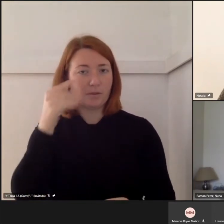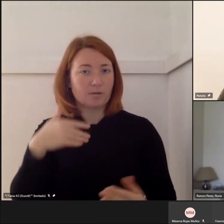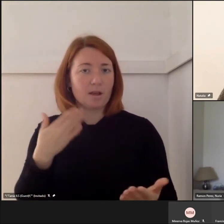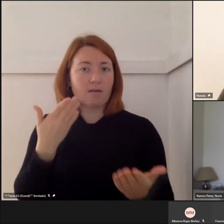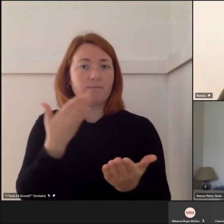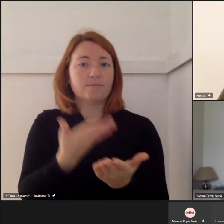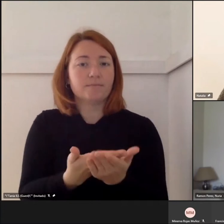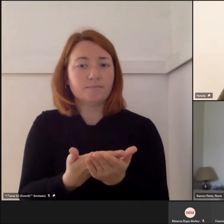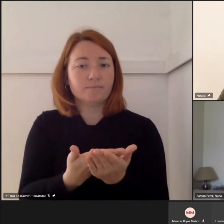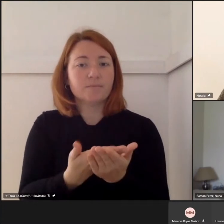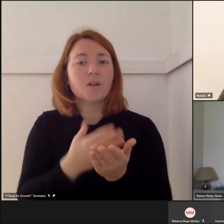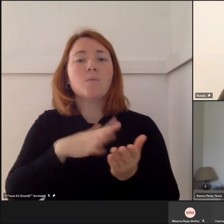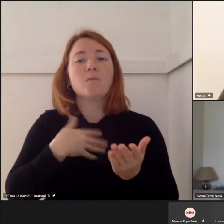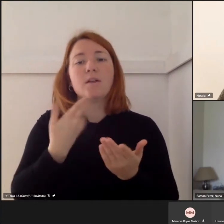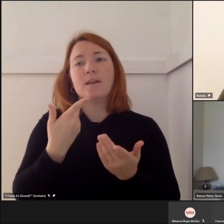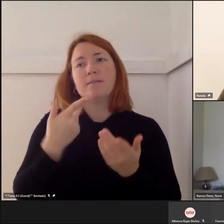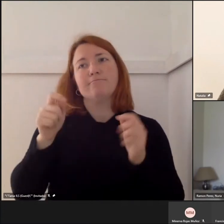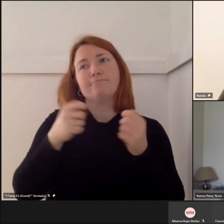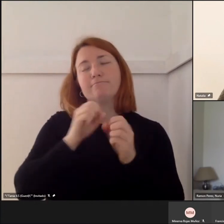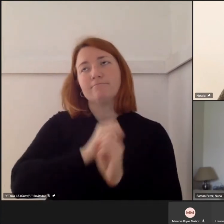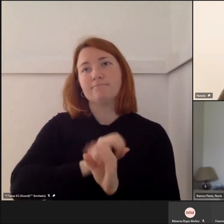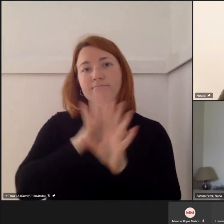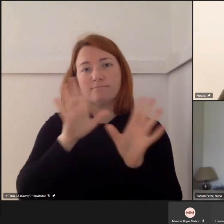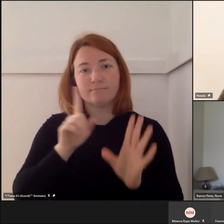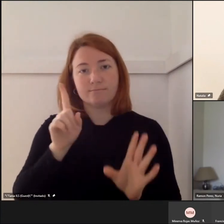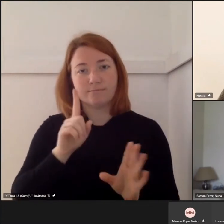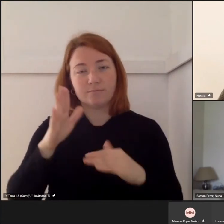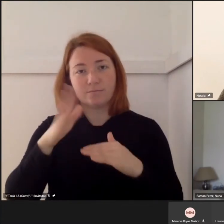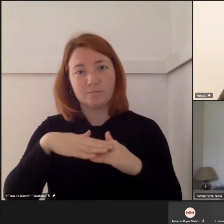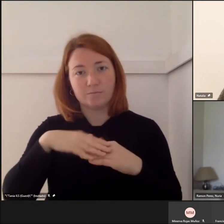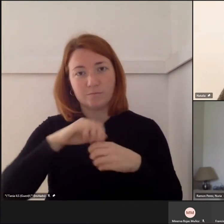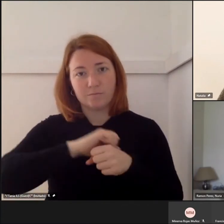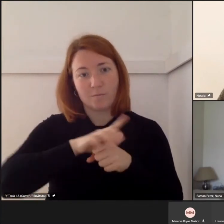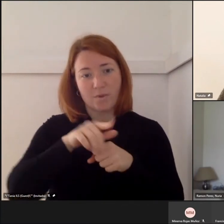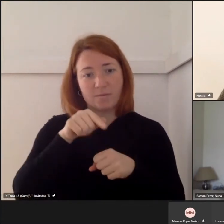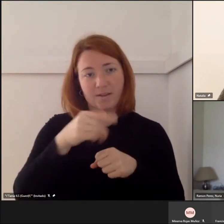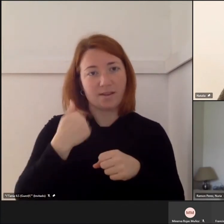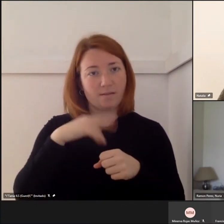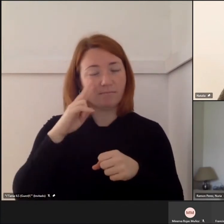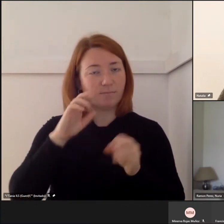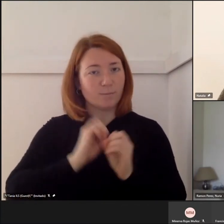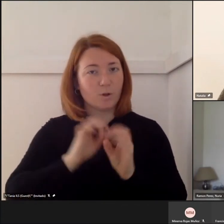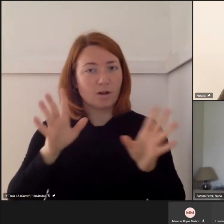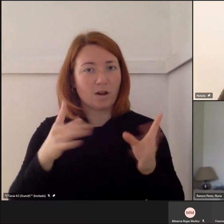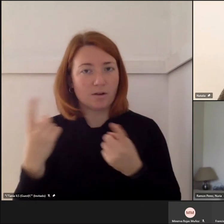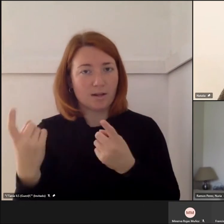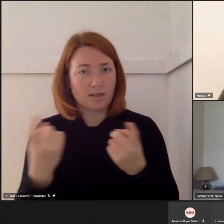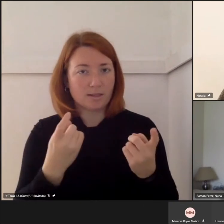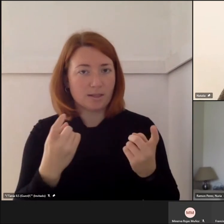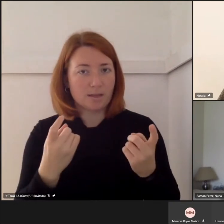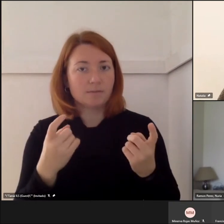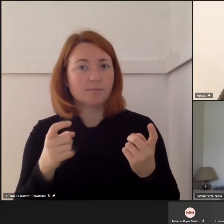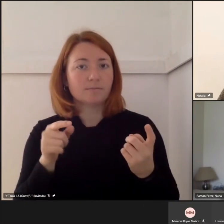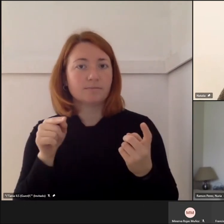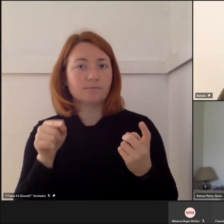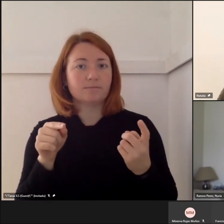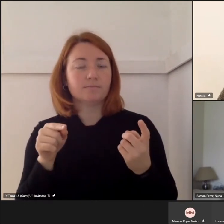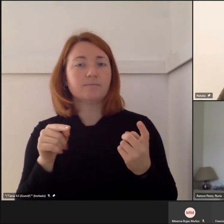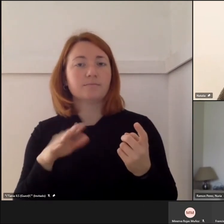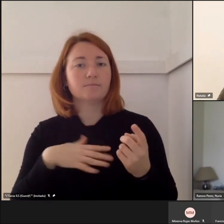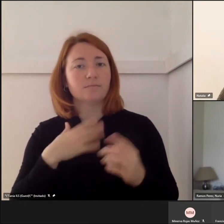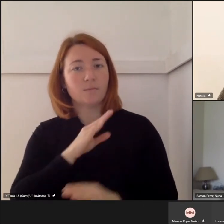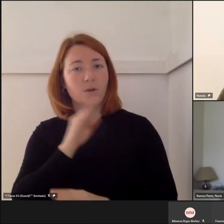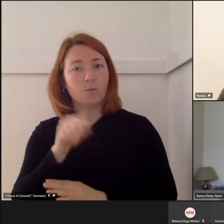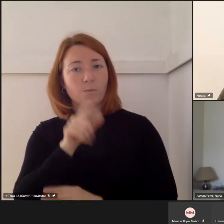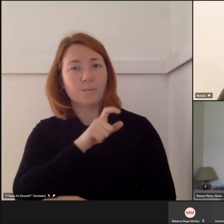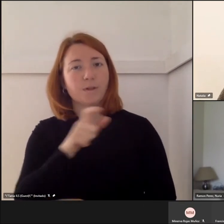potser no de forma tan explícita com arrel de la pandèmia, que va posar doncs aquesta necessitat de fins i tot de cura de les